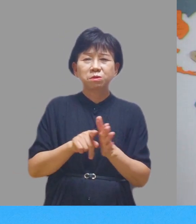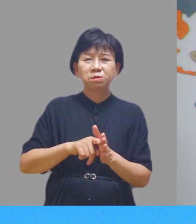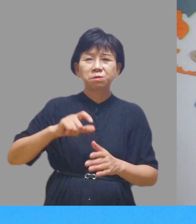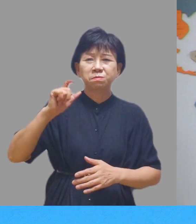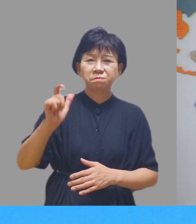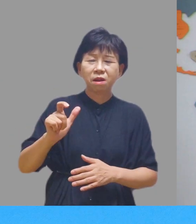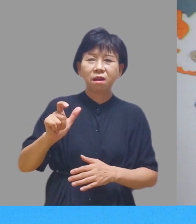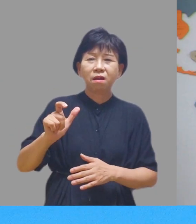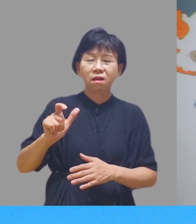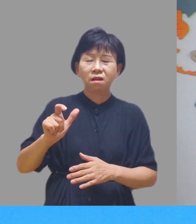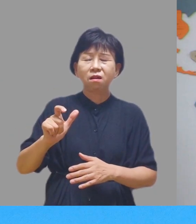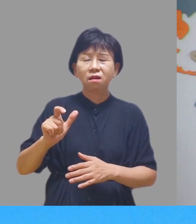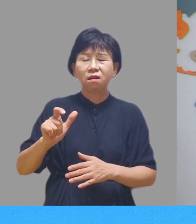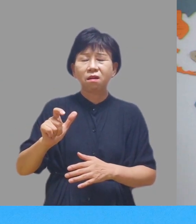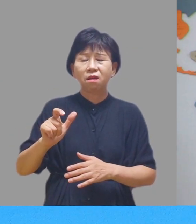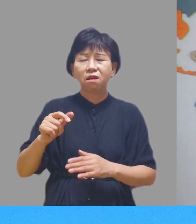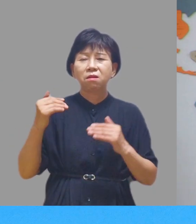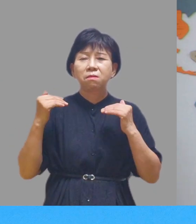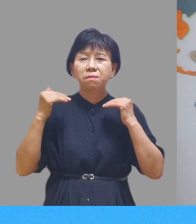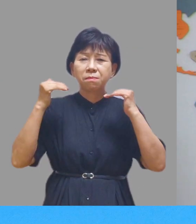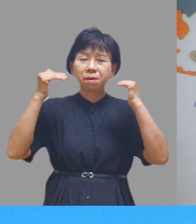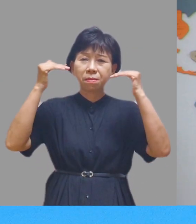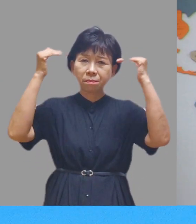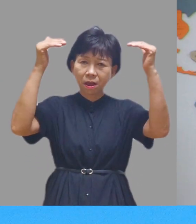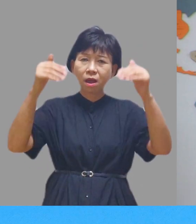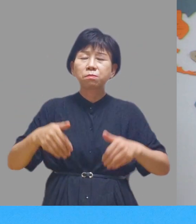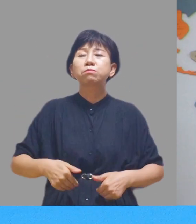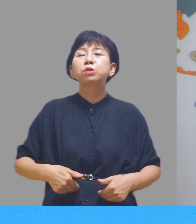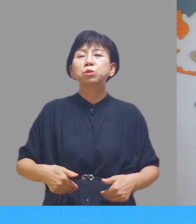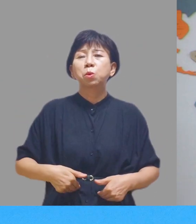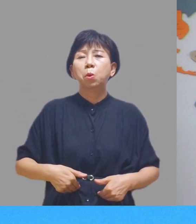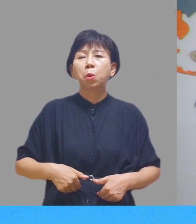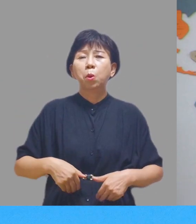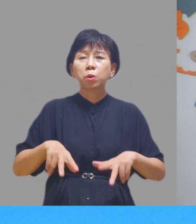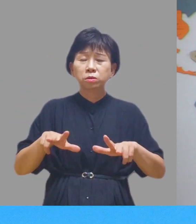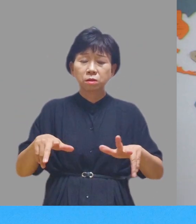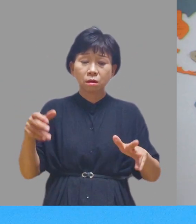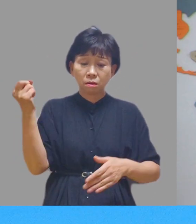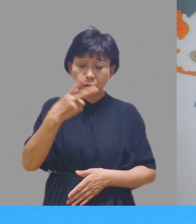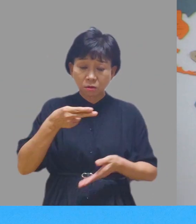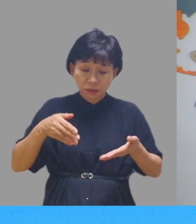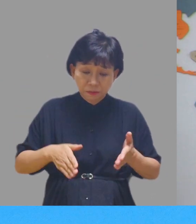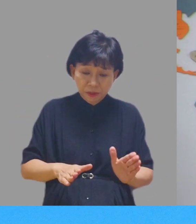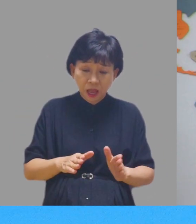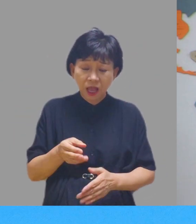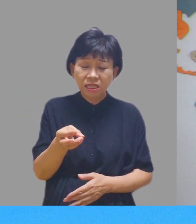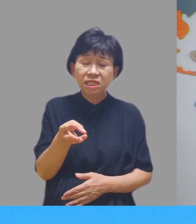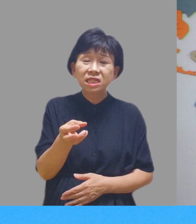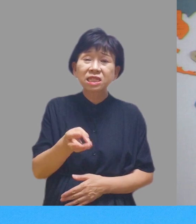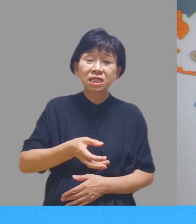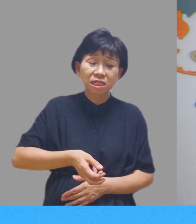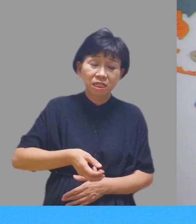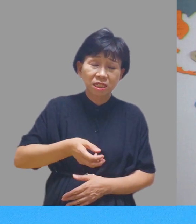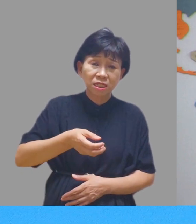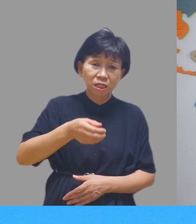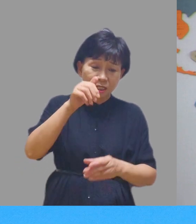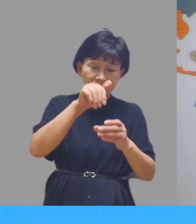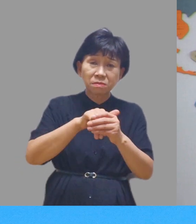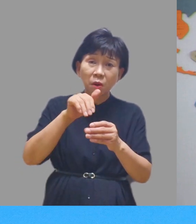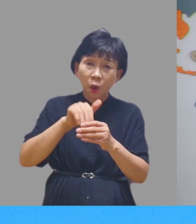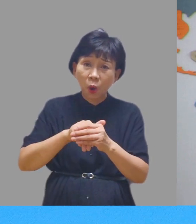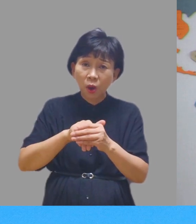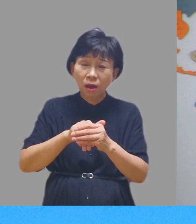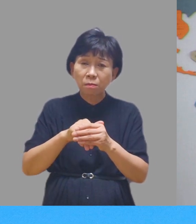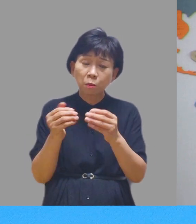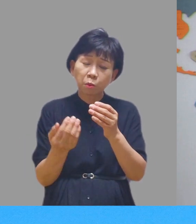합니다. 거듭남의 기쁨이 씨앗이라면 이제 그 씨앗이 뿌리를 내리는 거예요. 그리고 그 씨앗이 이제 자라나는 거죠.